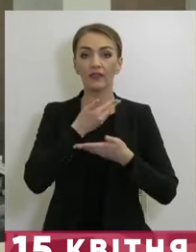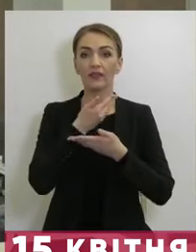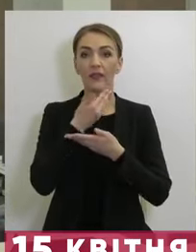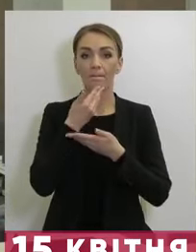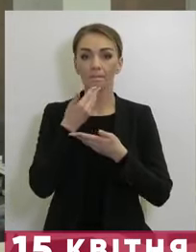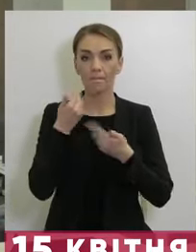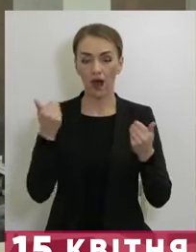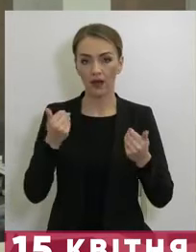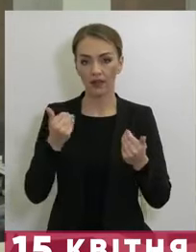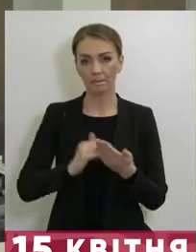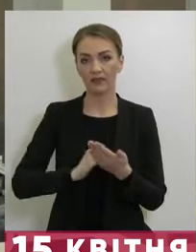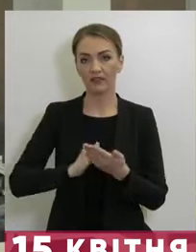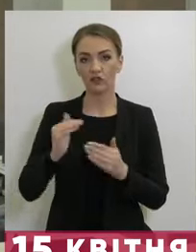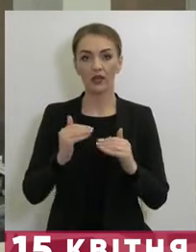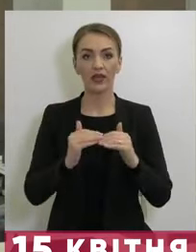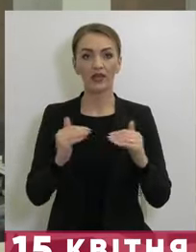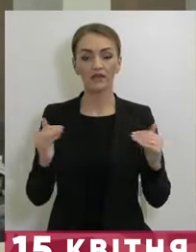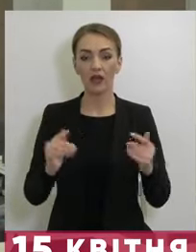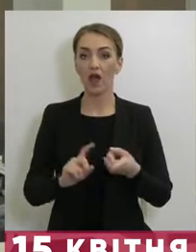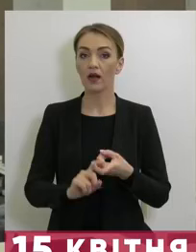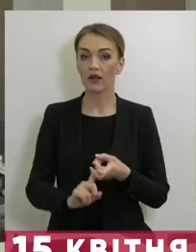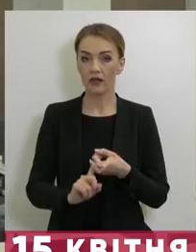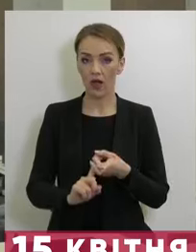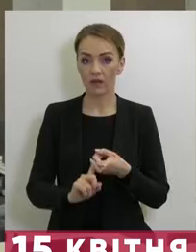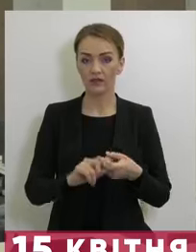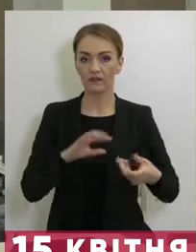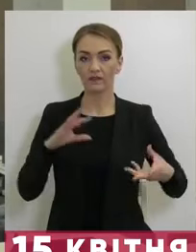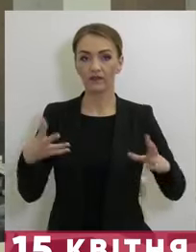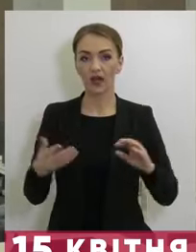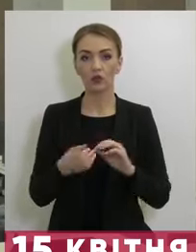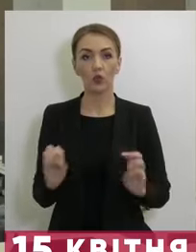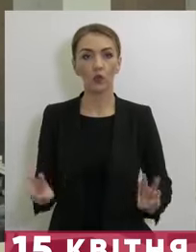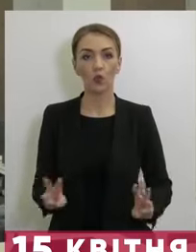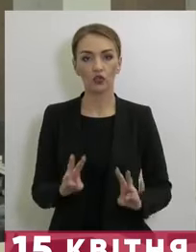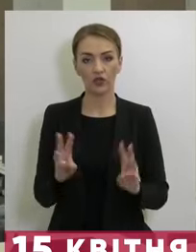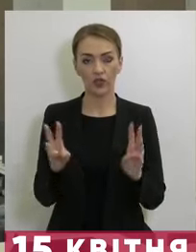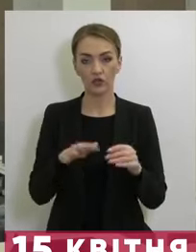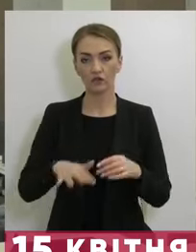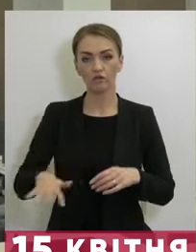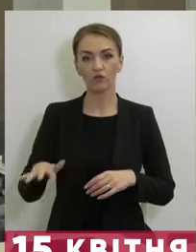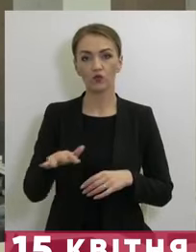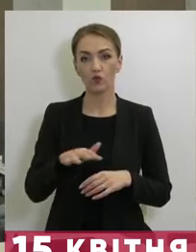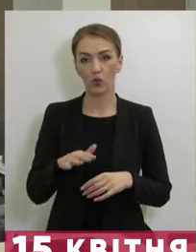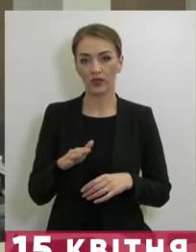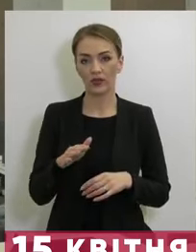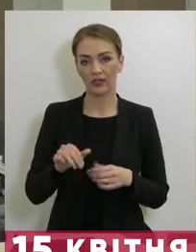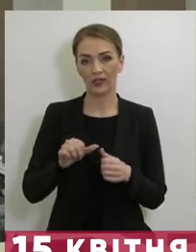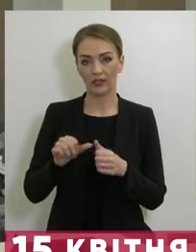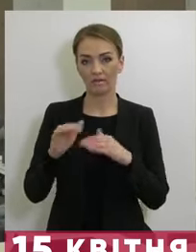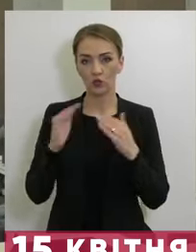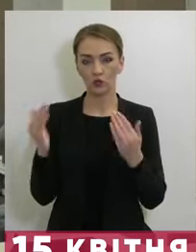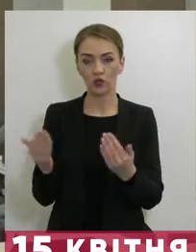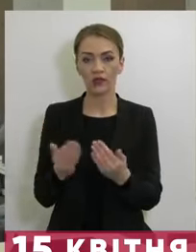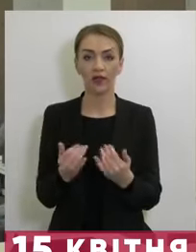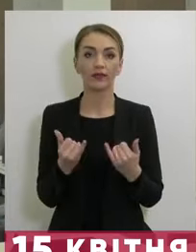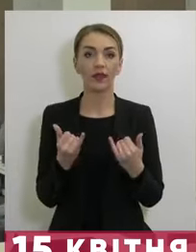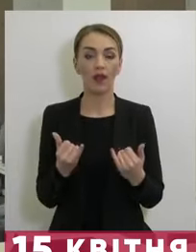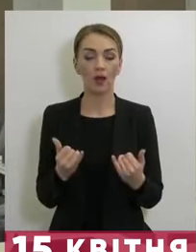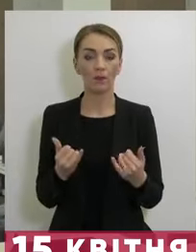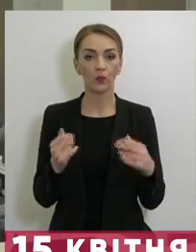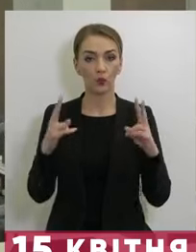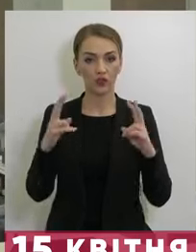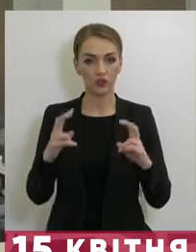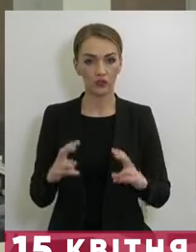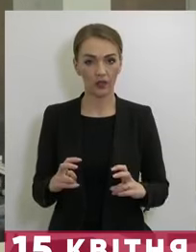немає підвищення рівня радіації внаслідок пожежі в зоні відчуження. Для